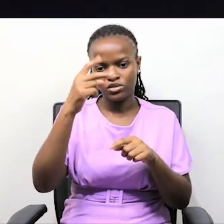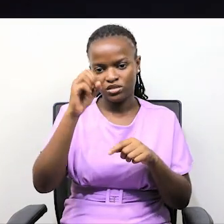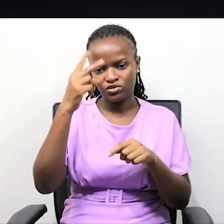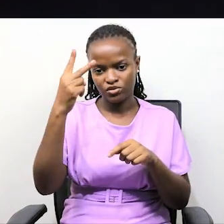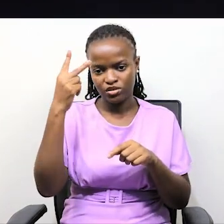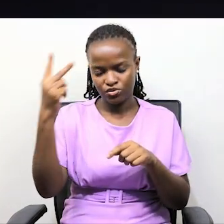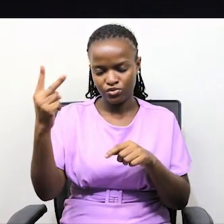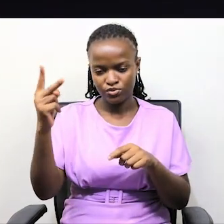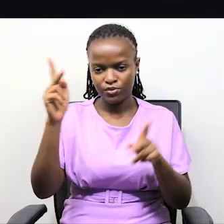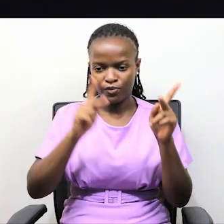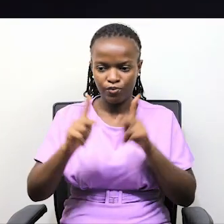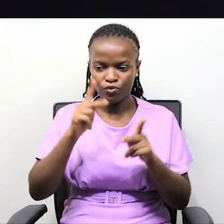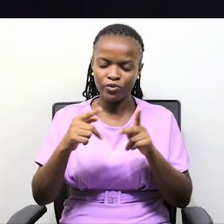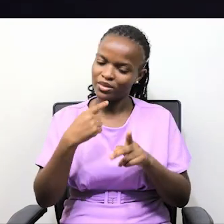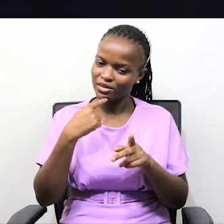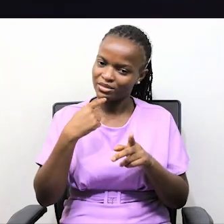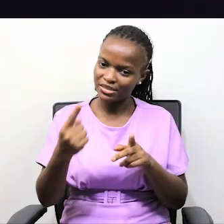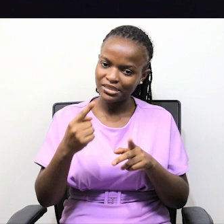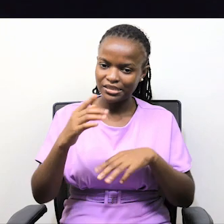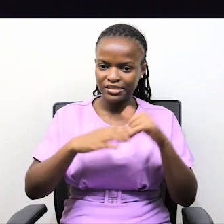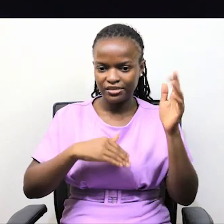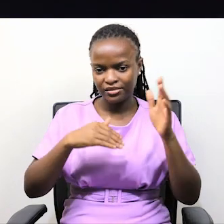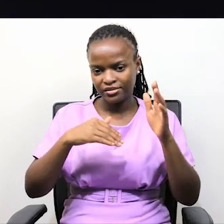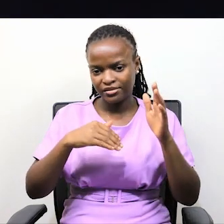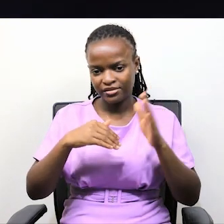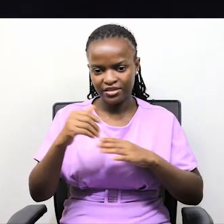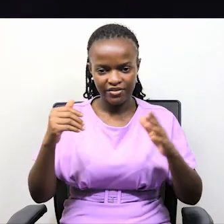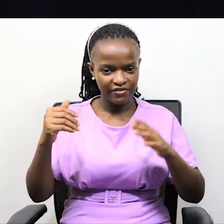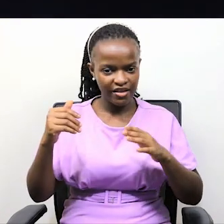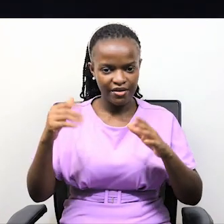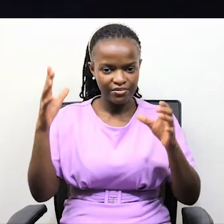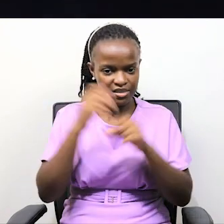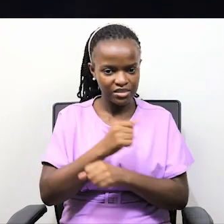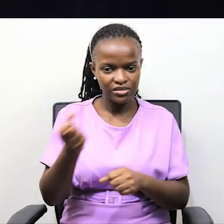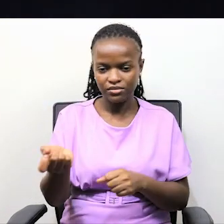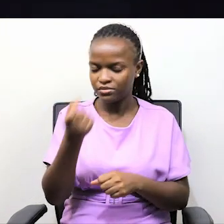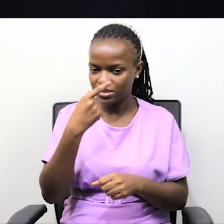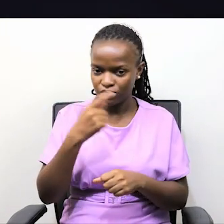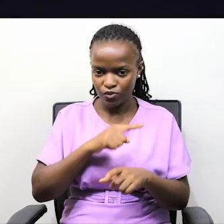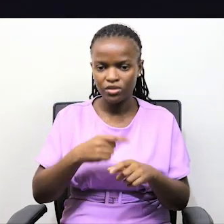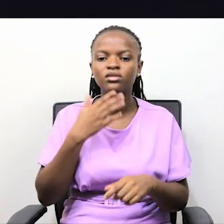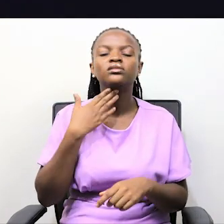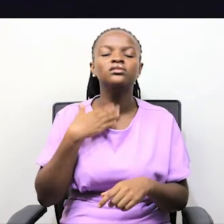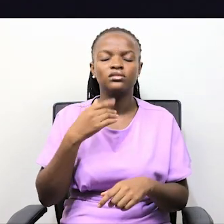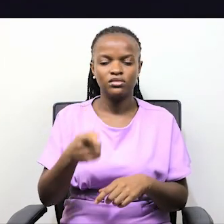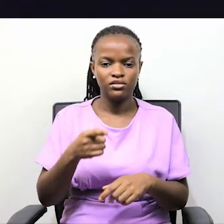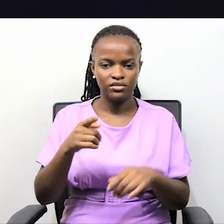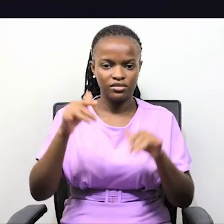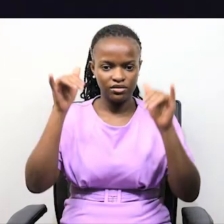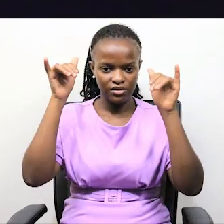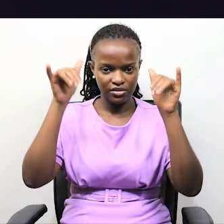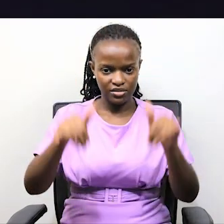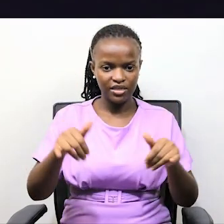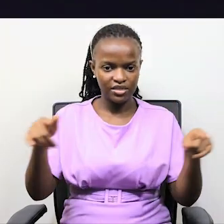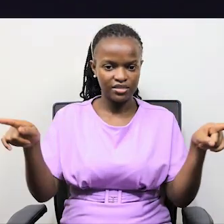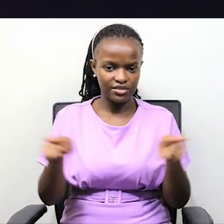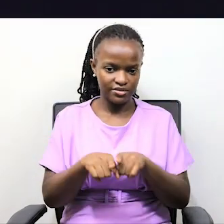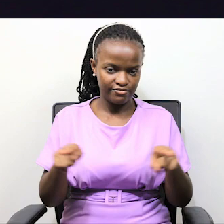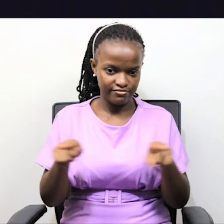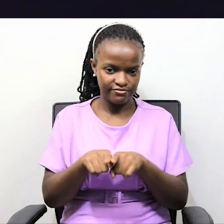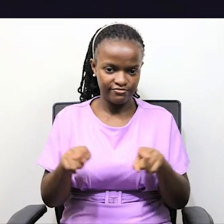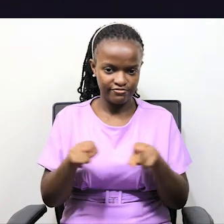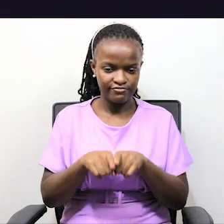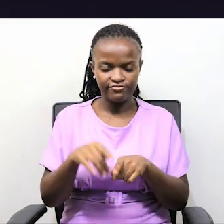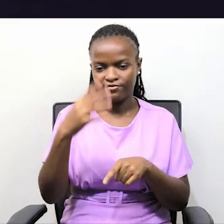qui ont répondu au rapport de n'avoir jamais manqué de soins médicaux lorsqu'ils en avaient besoin, restent identiques